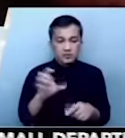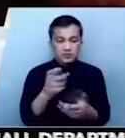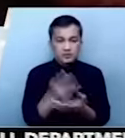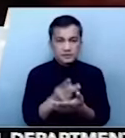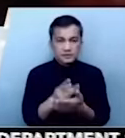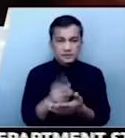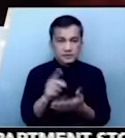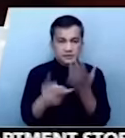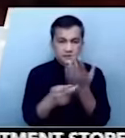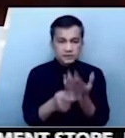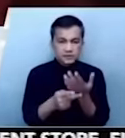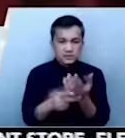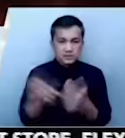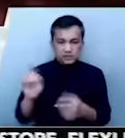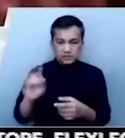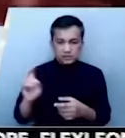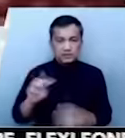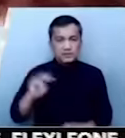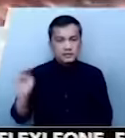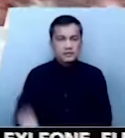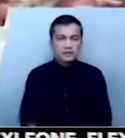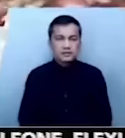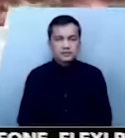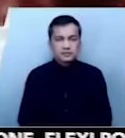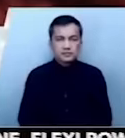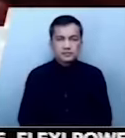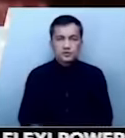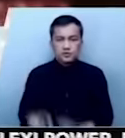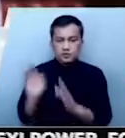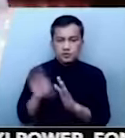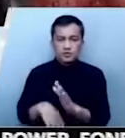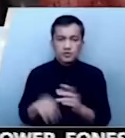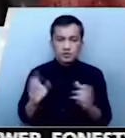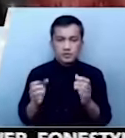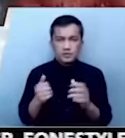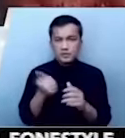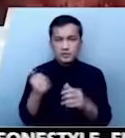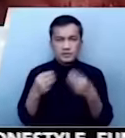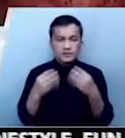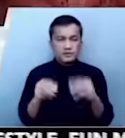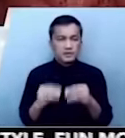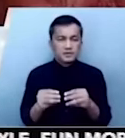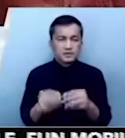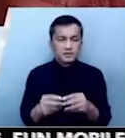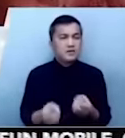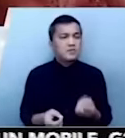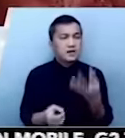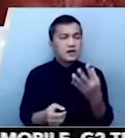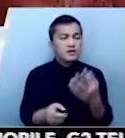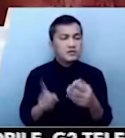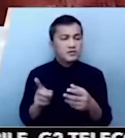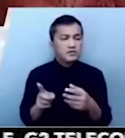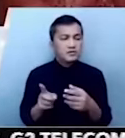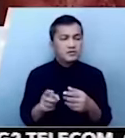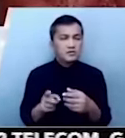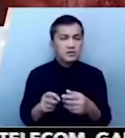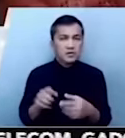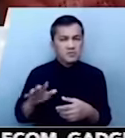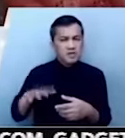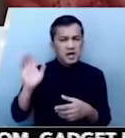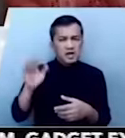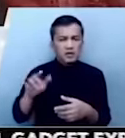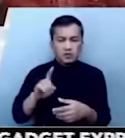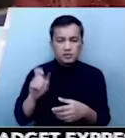sa Divisoria, Maynila. Mura raw ito kumpara sa ibang pamilihan. Magkano ba sa Cavite? Medyo mahal eh, 150,